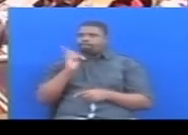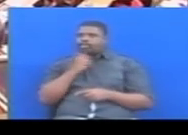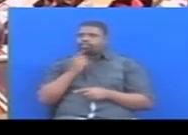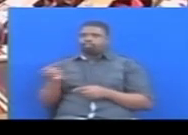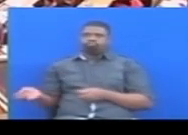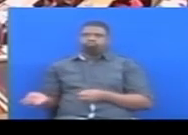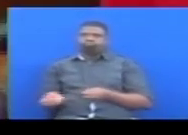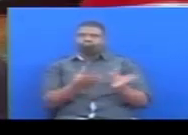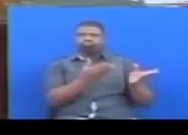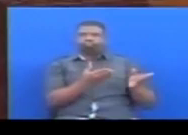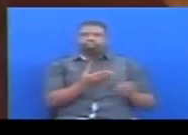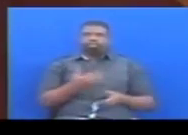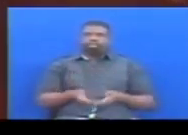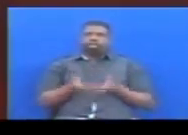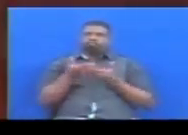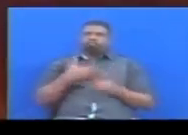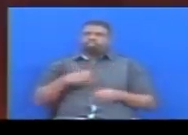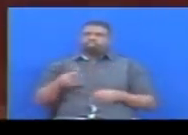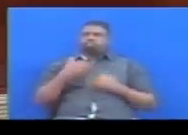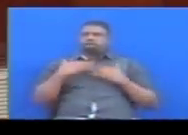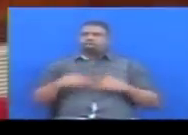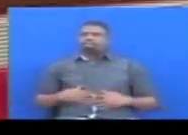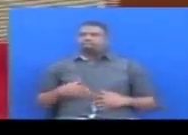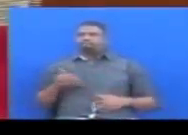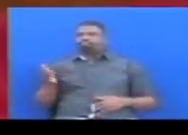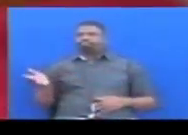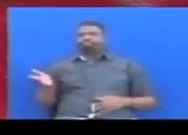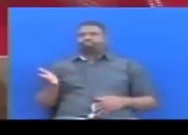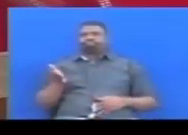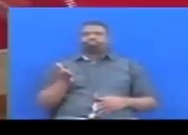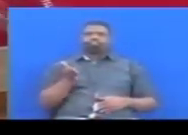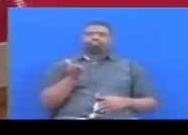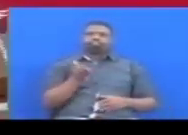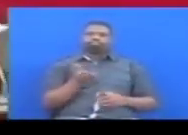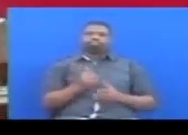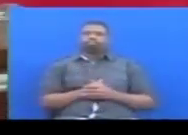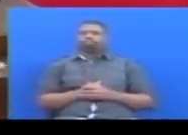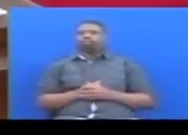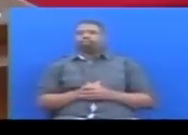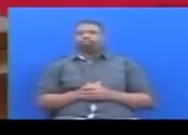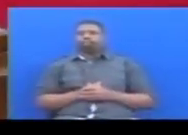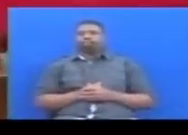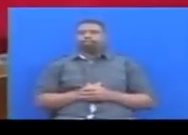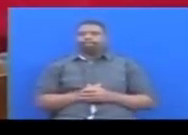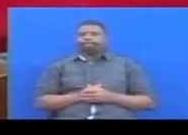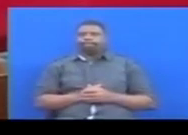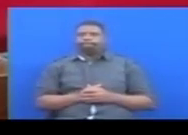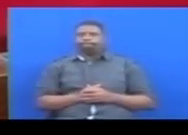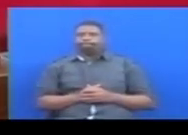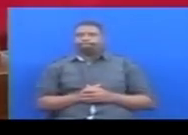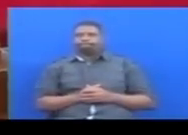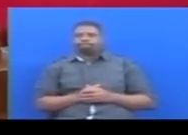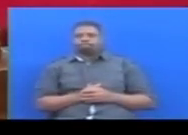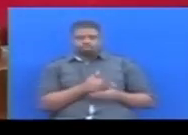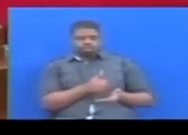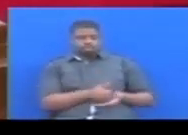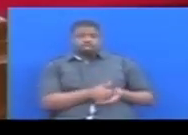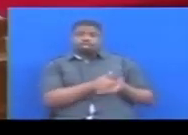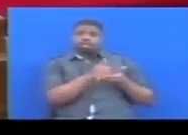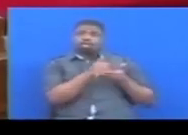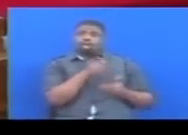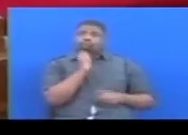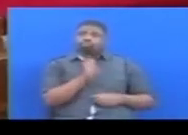Naibu Waziri wa Afya, Maendeleo ya Jamii, Jinsia, Wazee na Watoto, Dr. Faustin Ndugulile. Mheshimiwa Naibu Spika, kwa